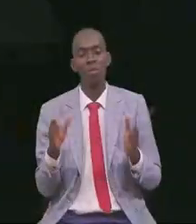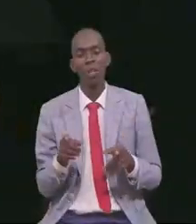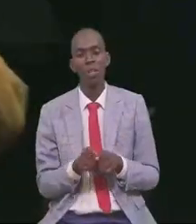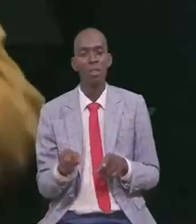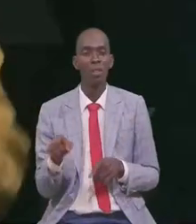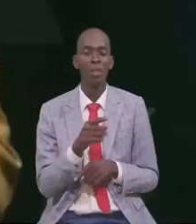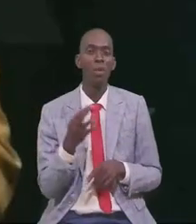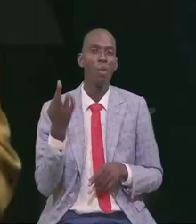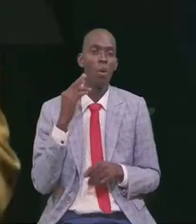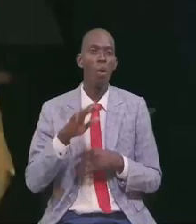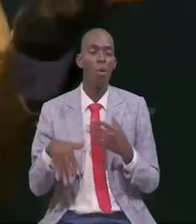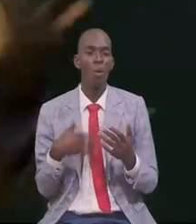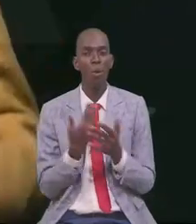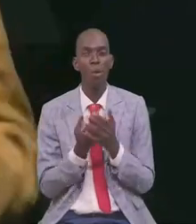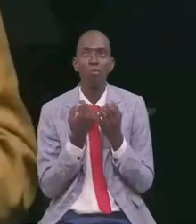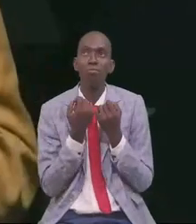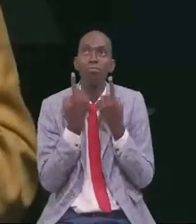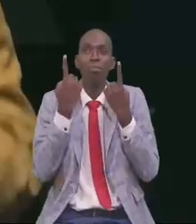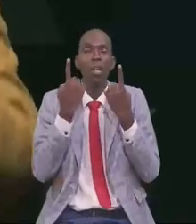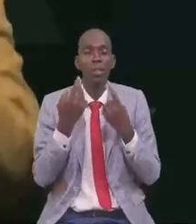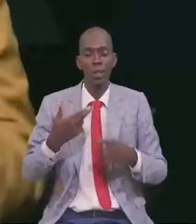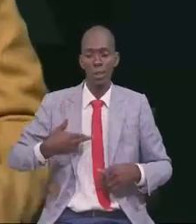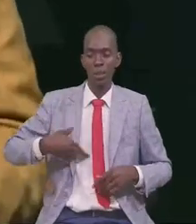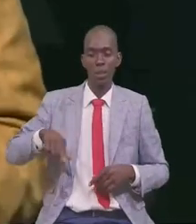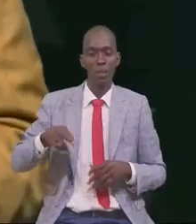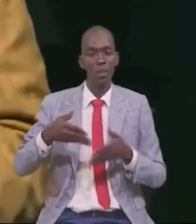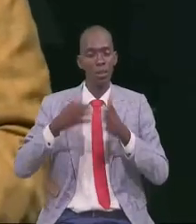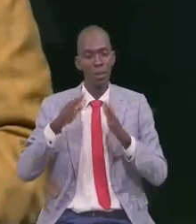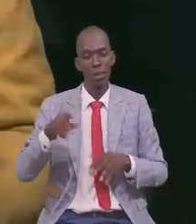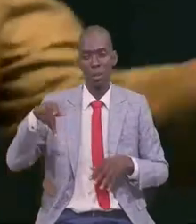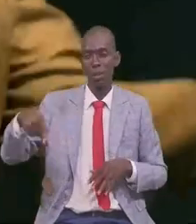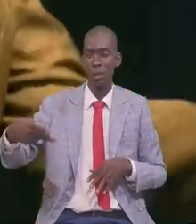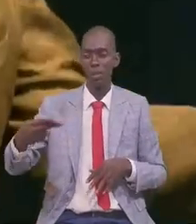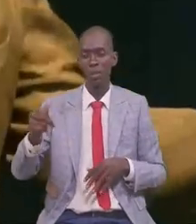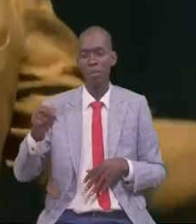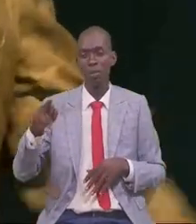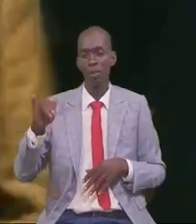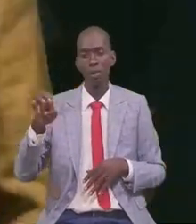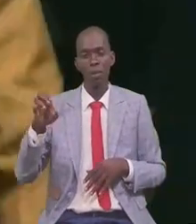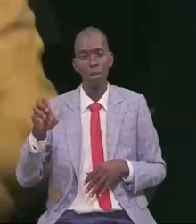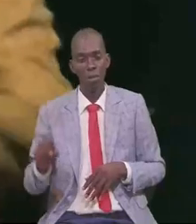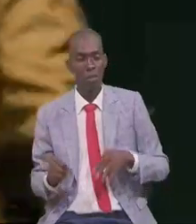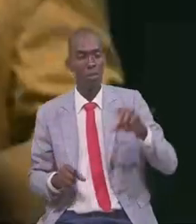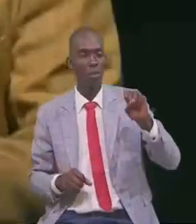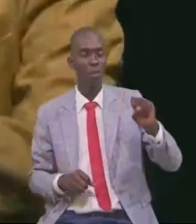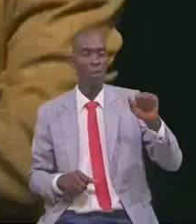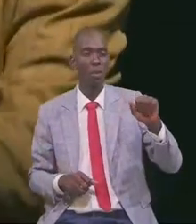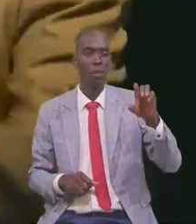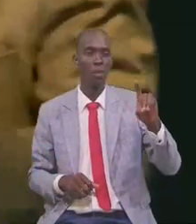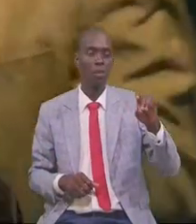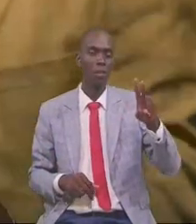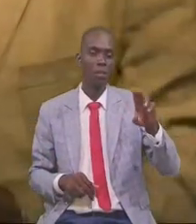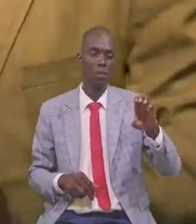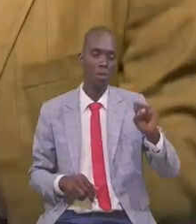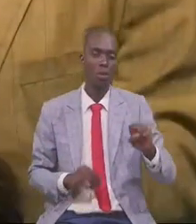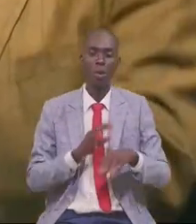De sorte qu'ils étaient tous dans l'étonnement, les pharisiens étonnés, les sadducéens, les israélites, tous